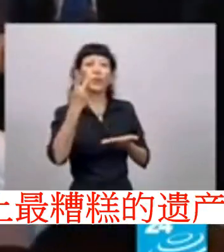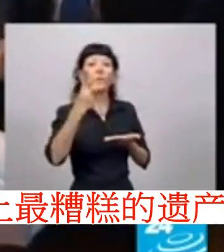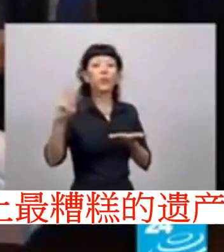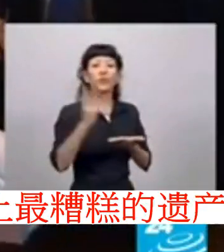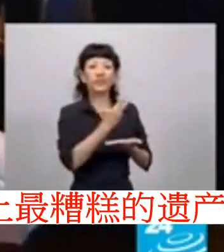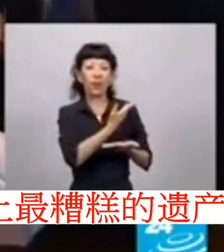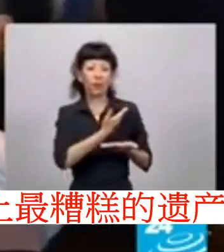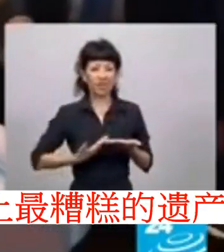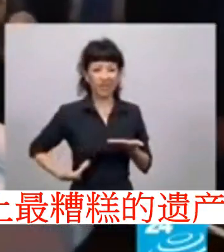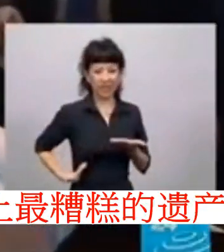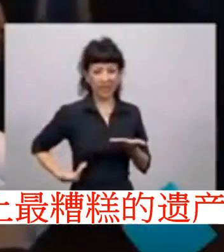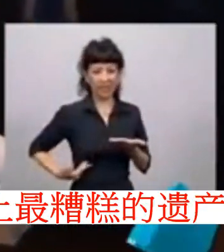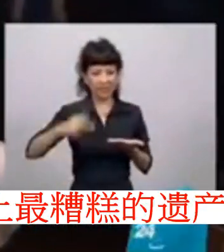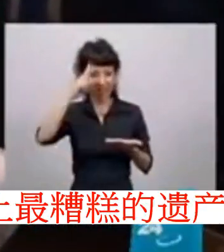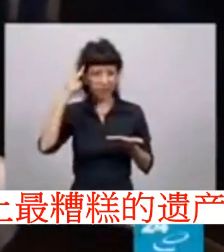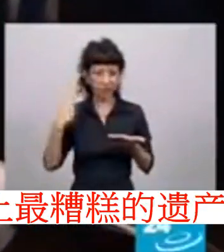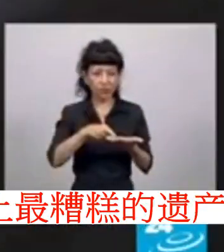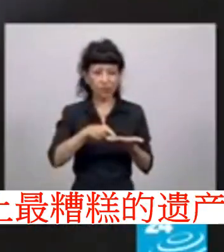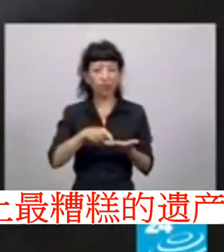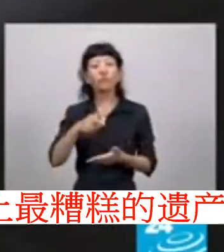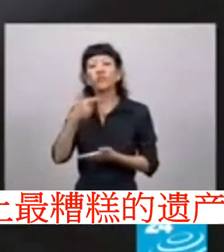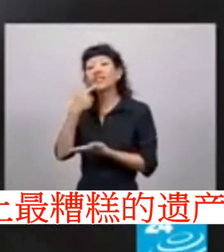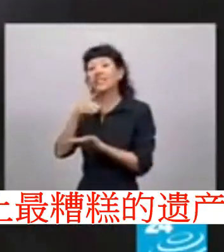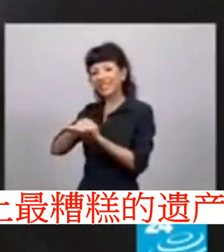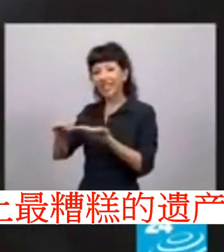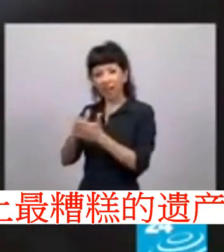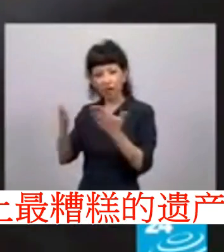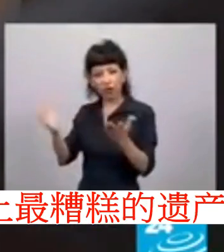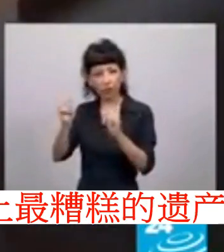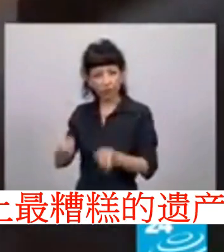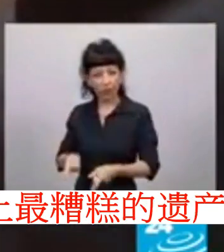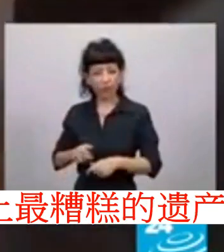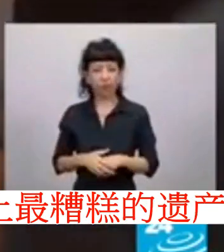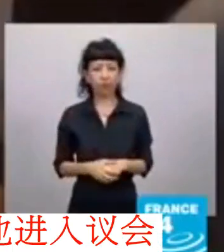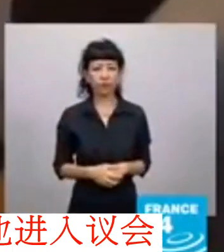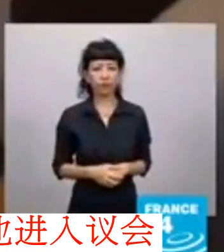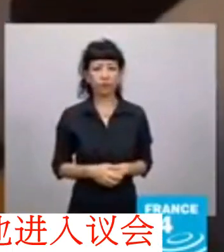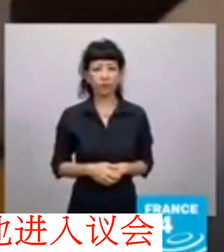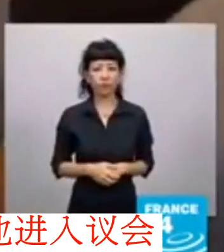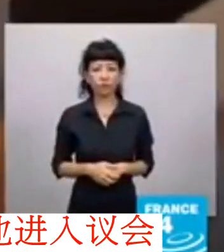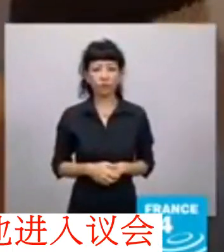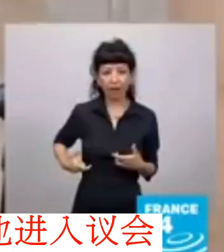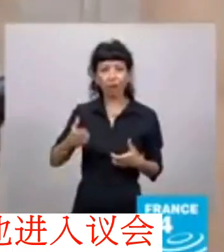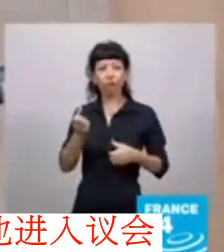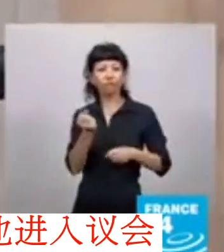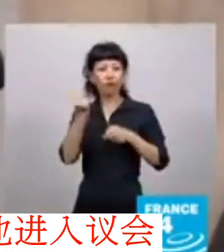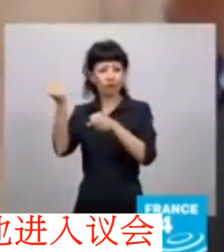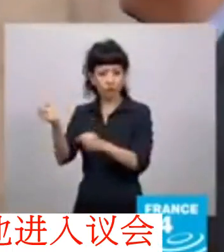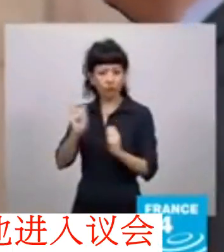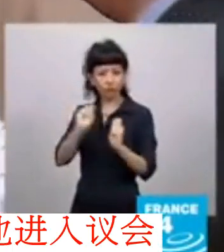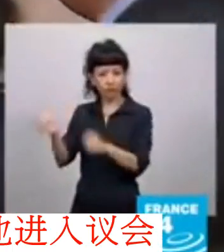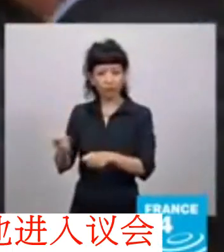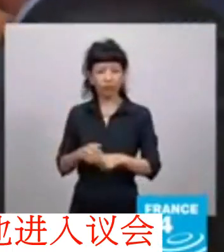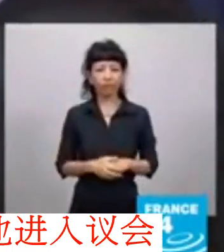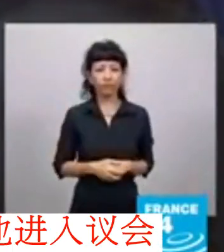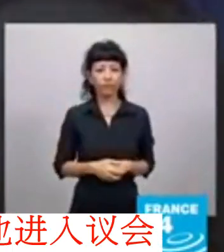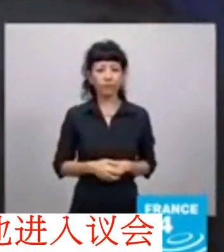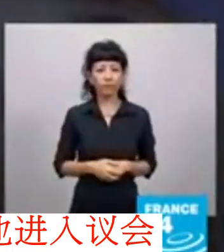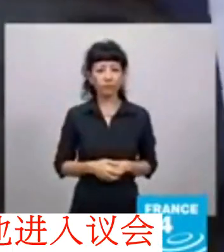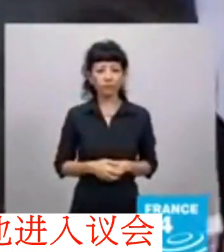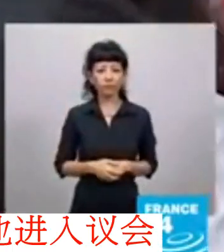pouvoir depuis 2015 lui laissent le pire héritage de l'histoire du pays. Quelques minutes plus tôt, ce sont justement ses